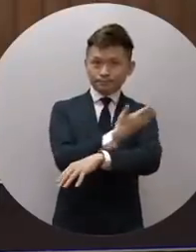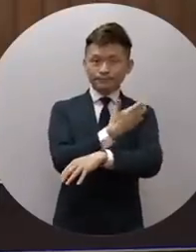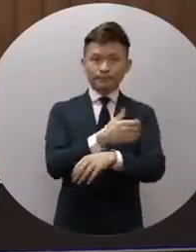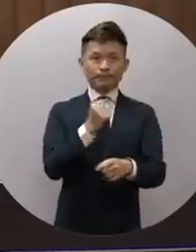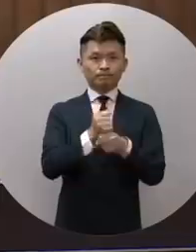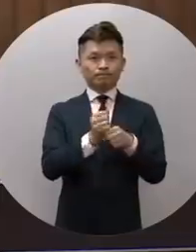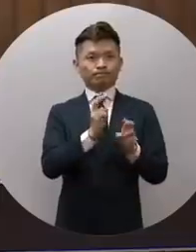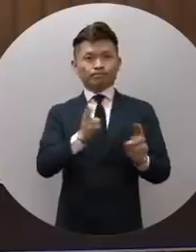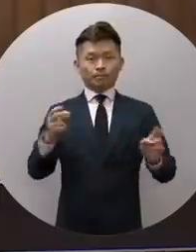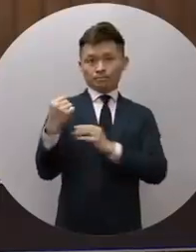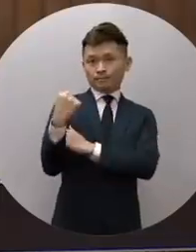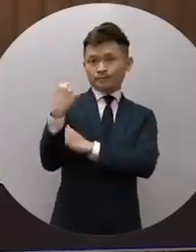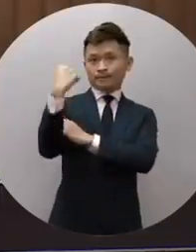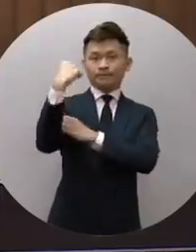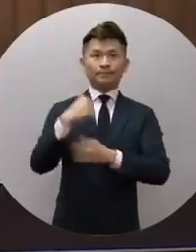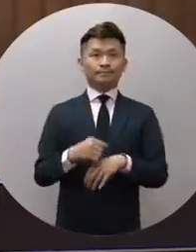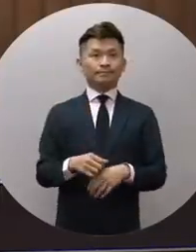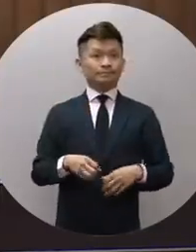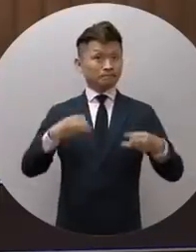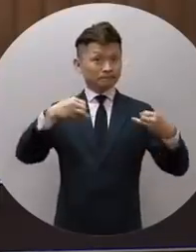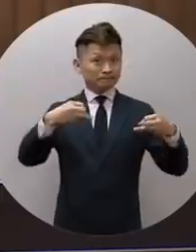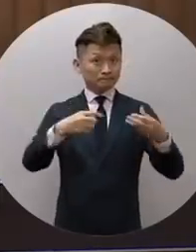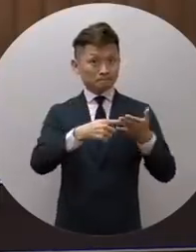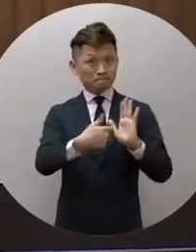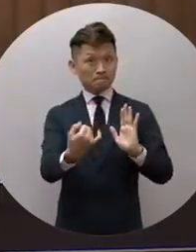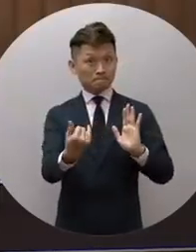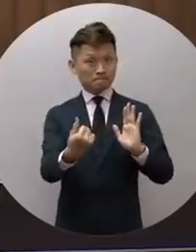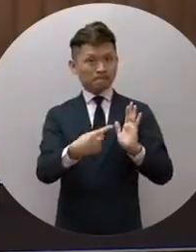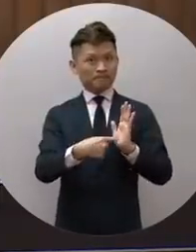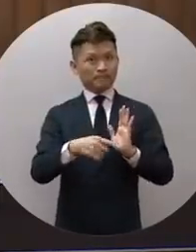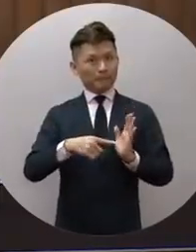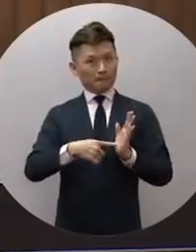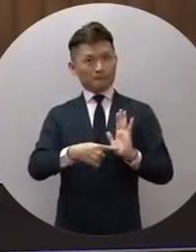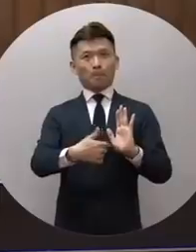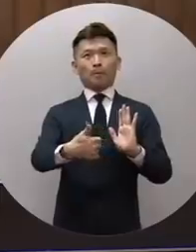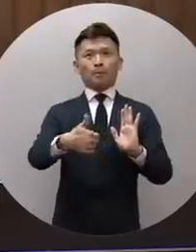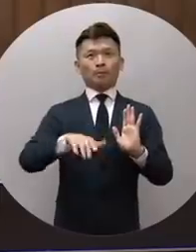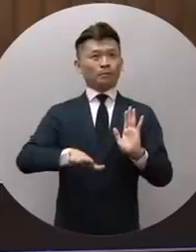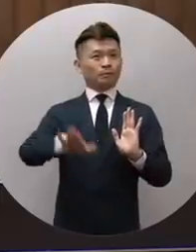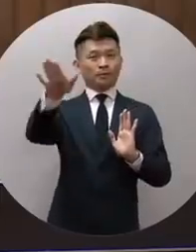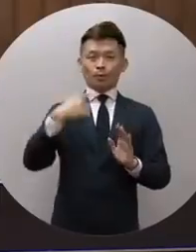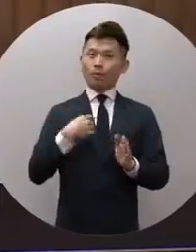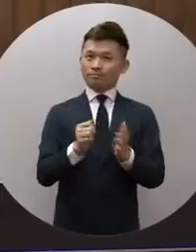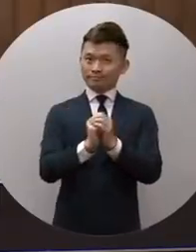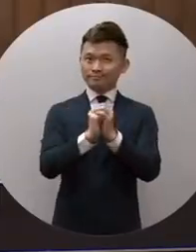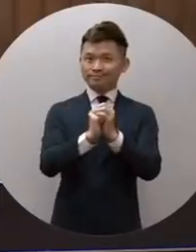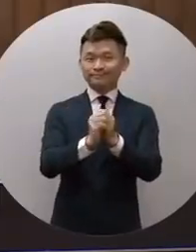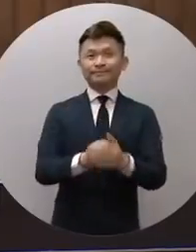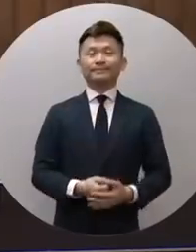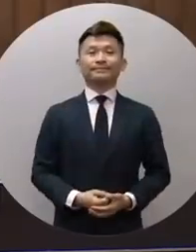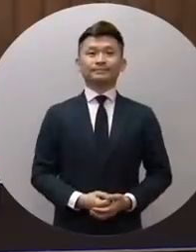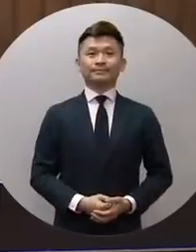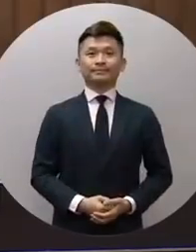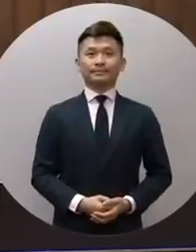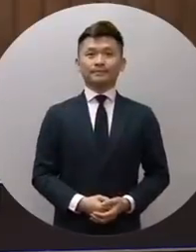上非常积极进取，成果上也是逐渐的显露出来，所以跟你恭喜。那